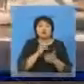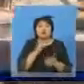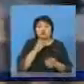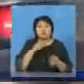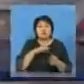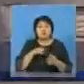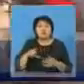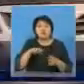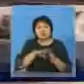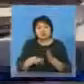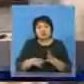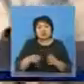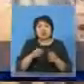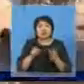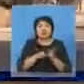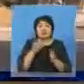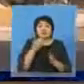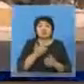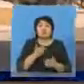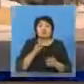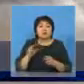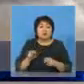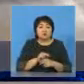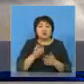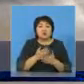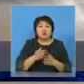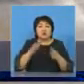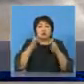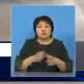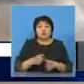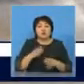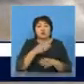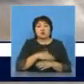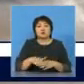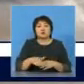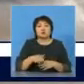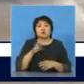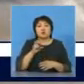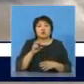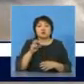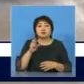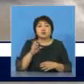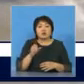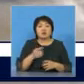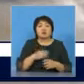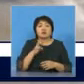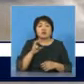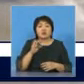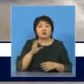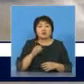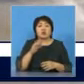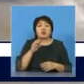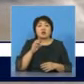с прокладкой подземных электросетей. Производится демонтаж опор улиц Кобзева, Нариманова,